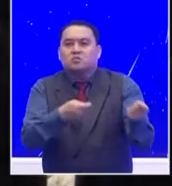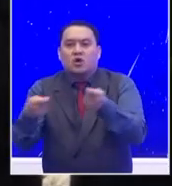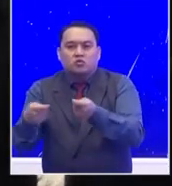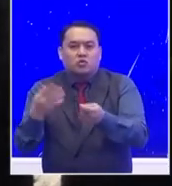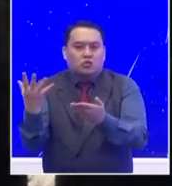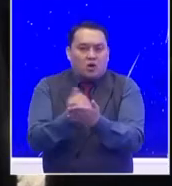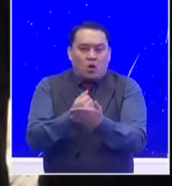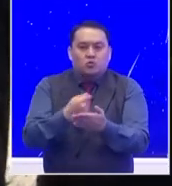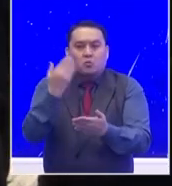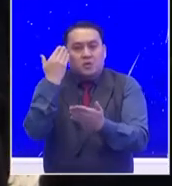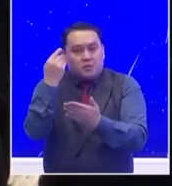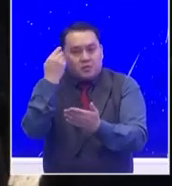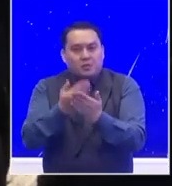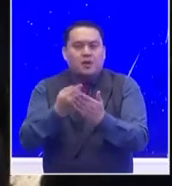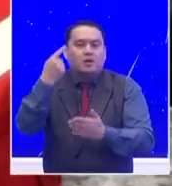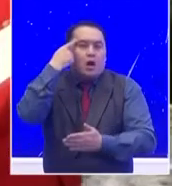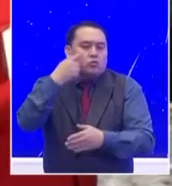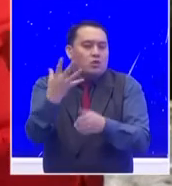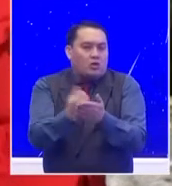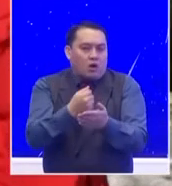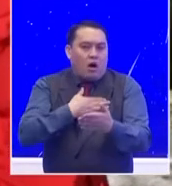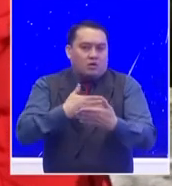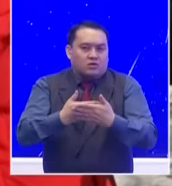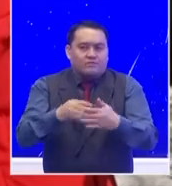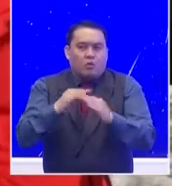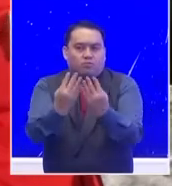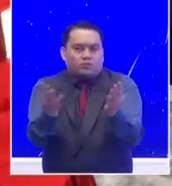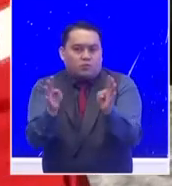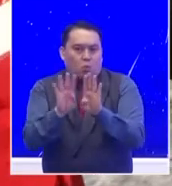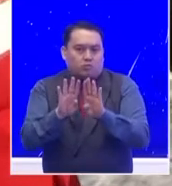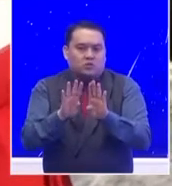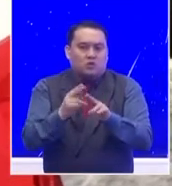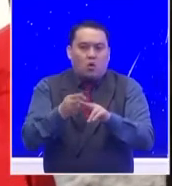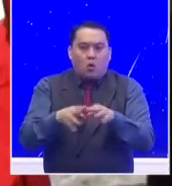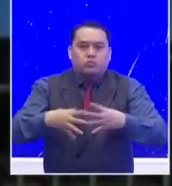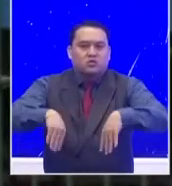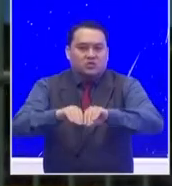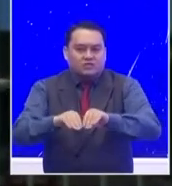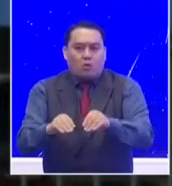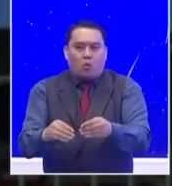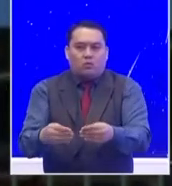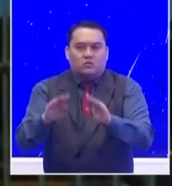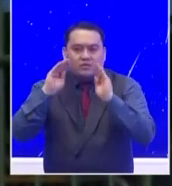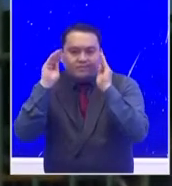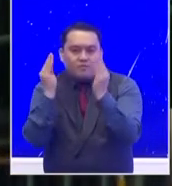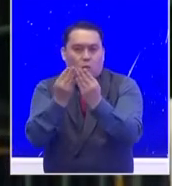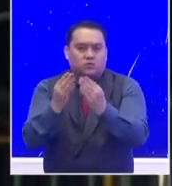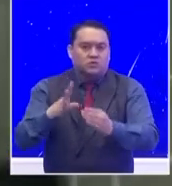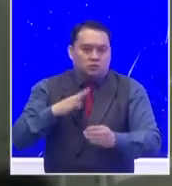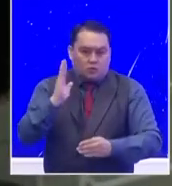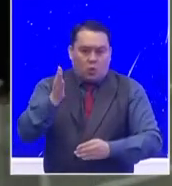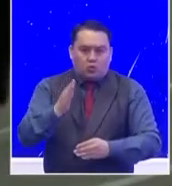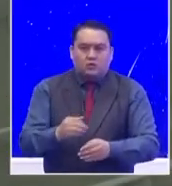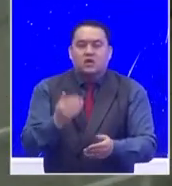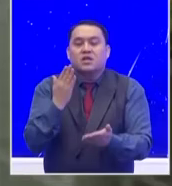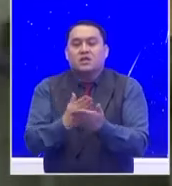специалисты обнаружат подозрение на коронавирус, они оперативно оградят предполагаемого больного от общества. Неподалеку от пункта контроля находится